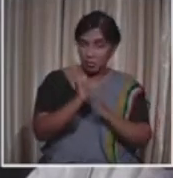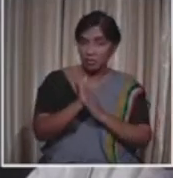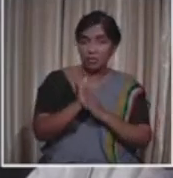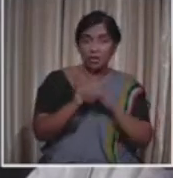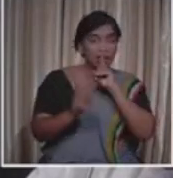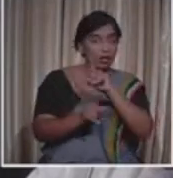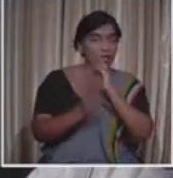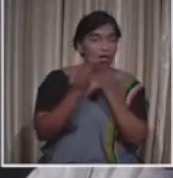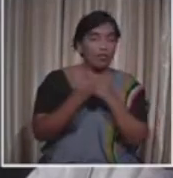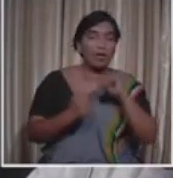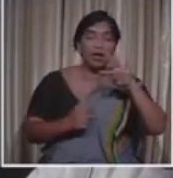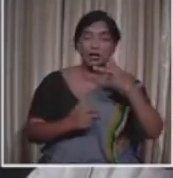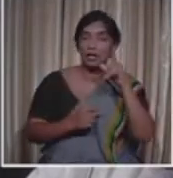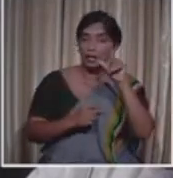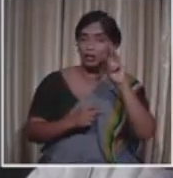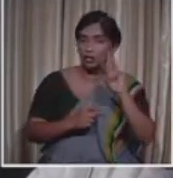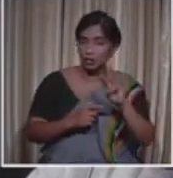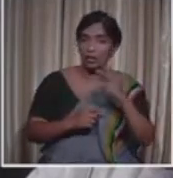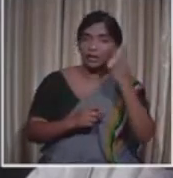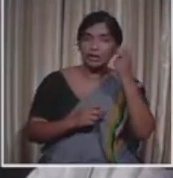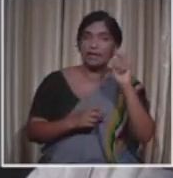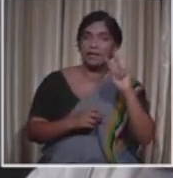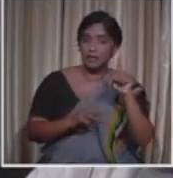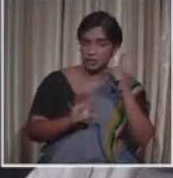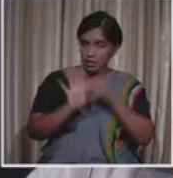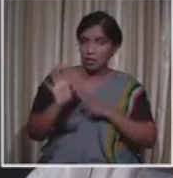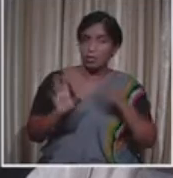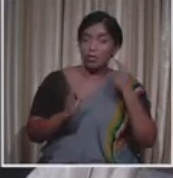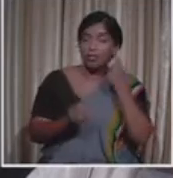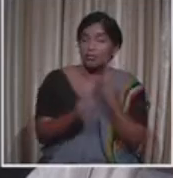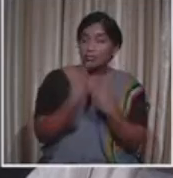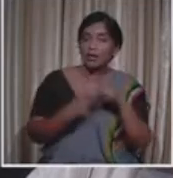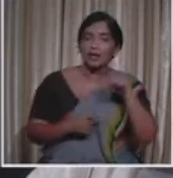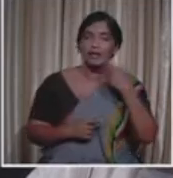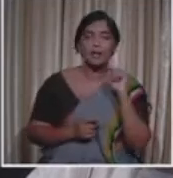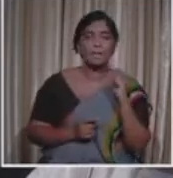පැමිණිලි 473ක් ලැබිලා තියෙනවා. 2021 වසරේ ඒකේ විභාග කරලා තියෙන